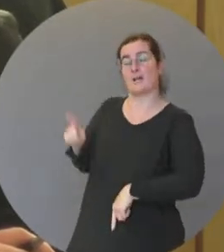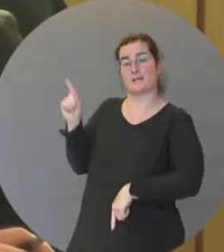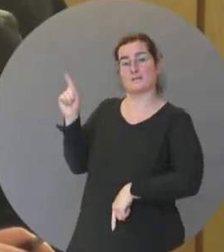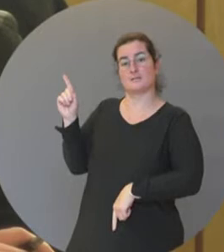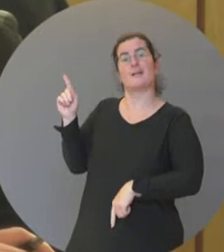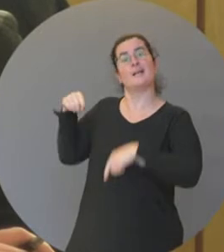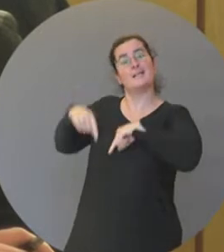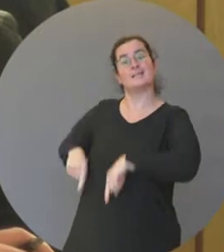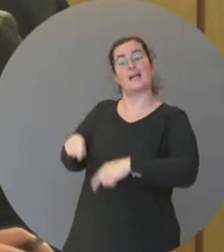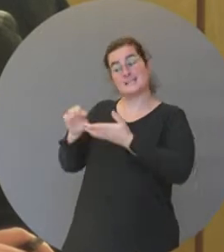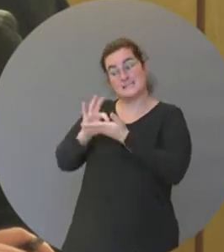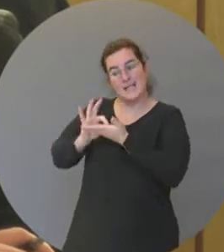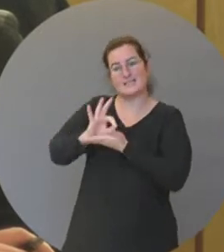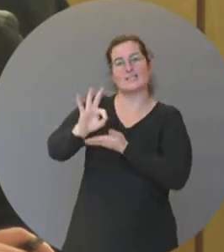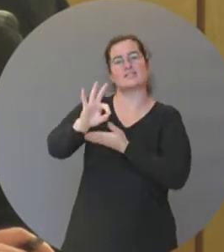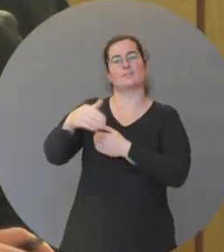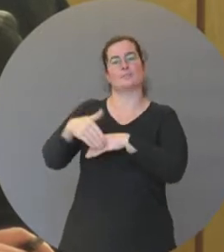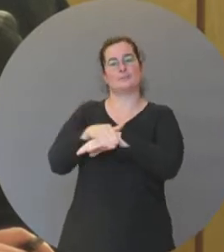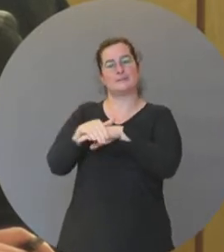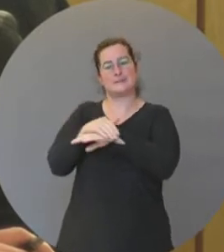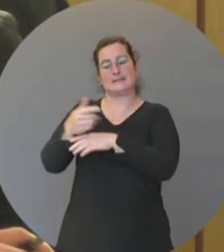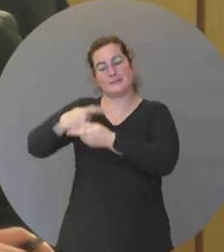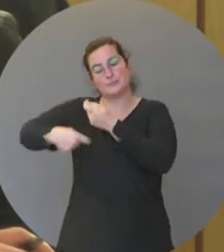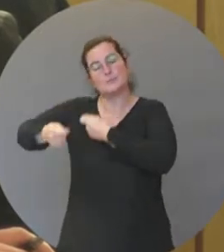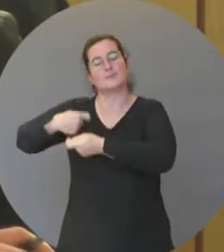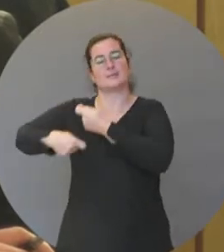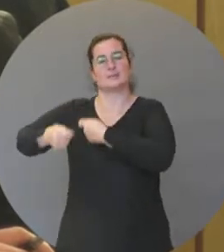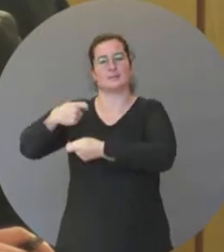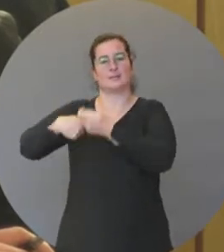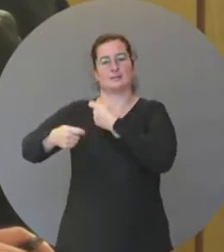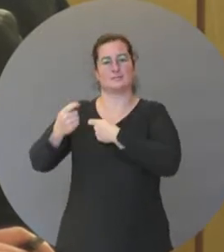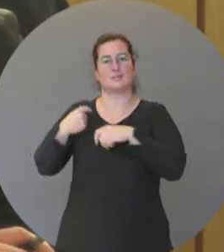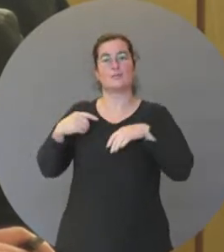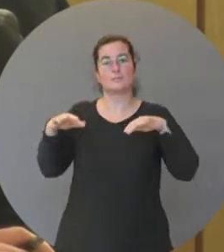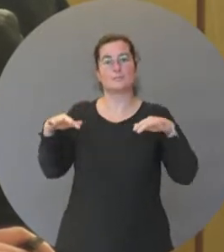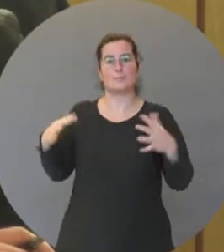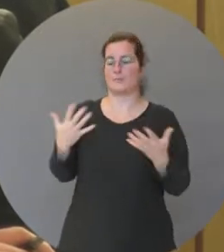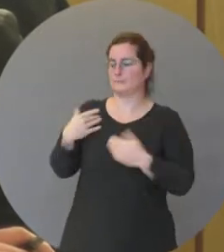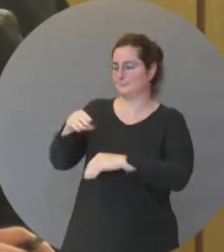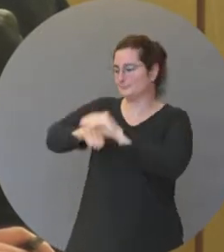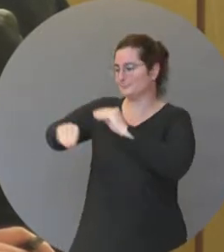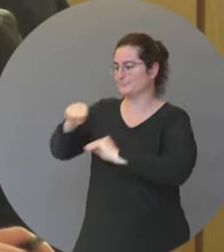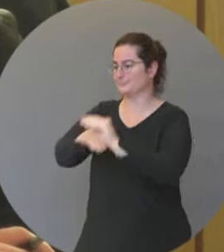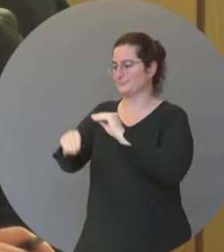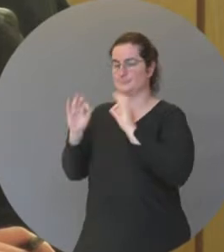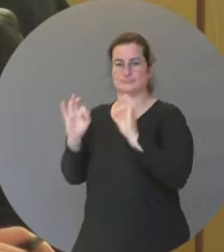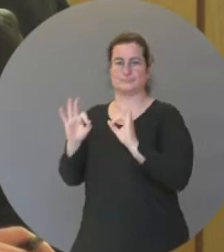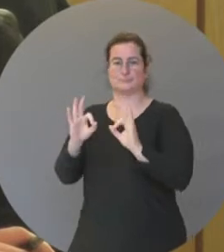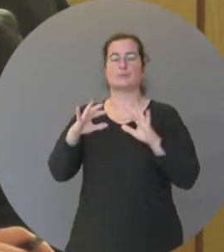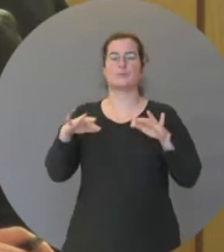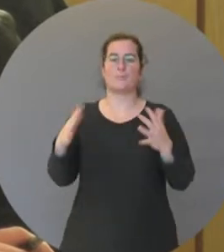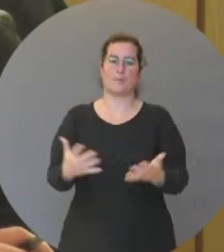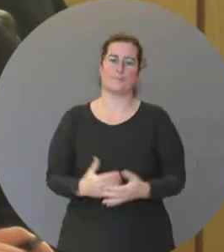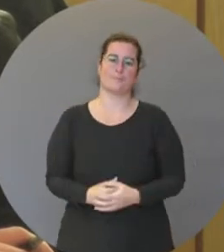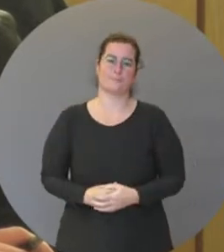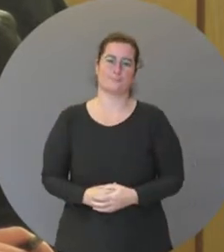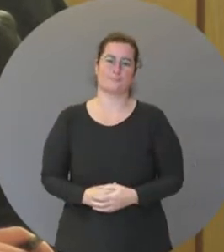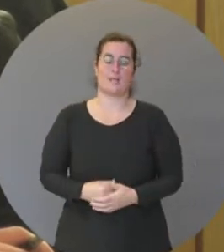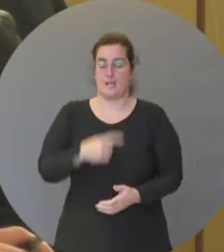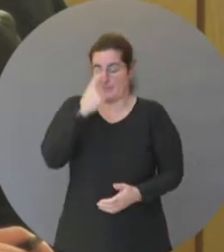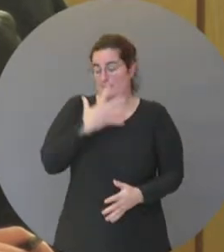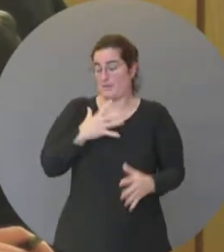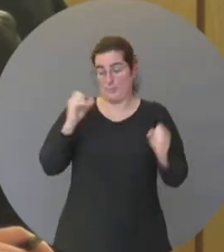stratège pour permettre effectivement cette prise en compte peut pourrait passer par une